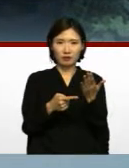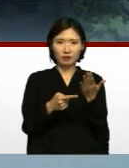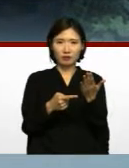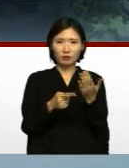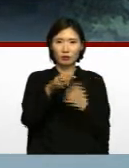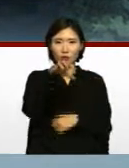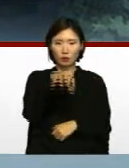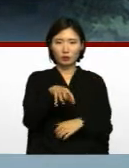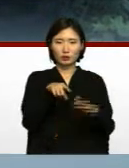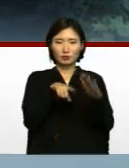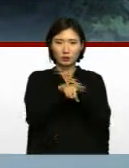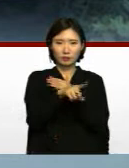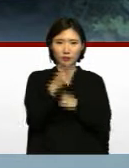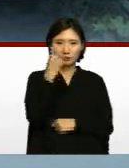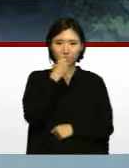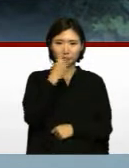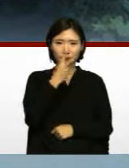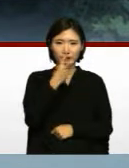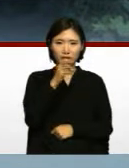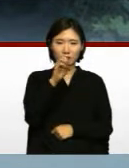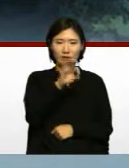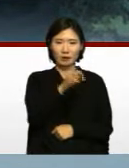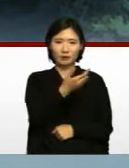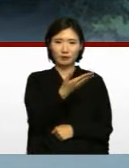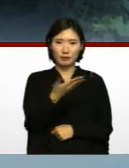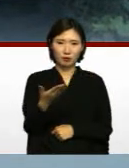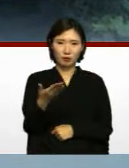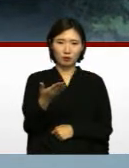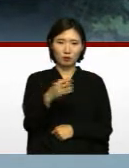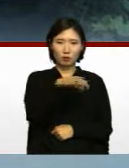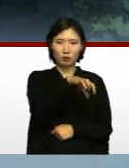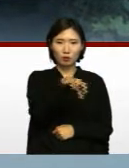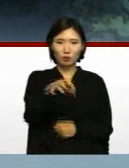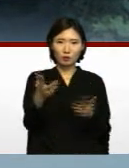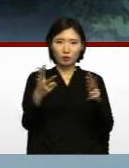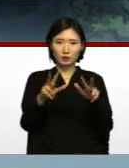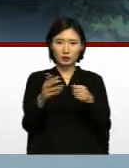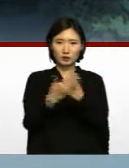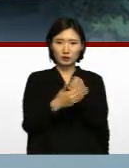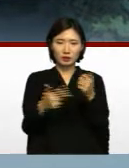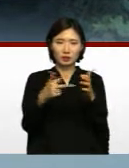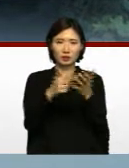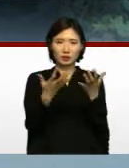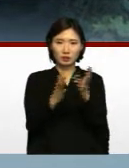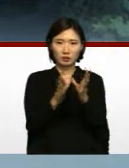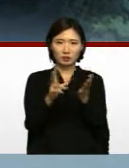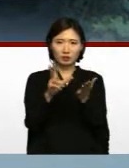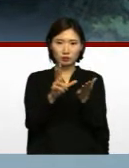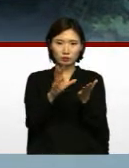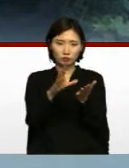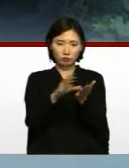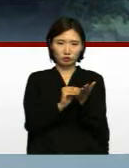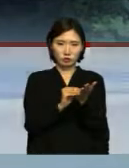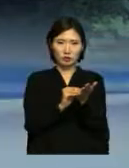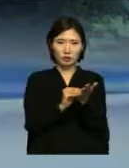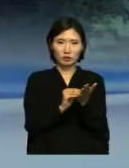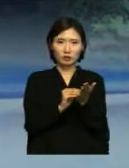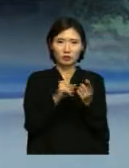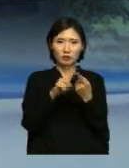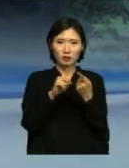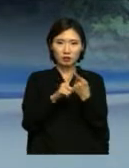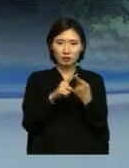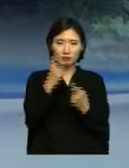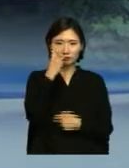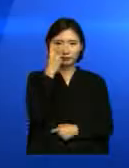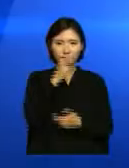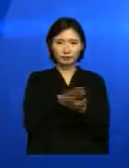인수위원회도 중간 발표를 통해 양평공사와 수자파크, 은혜재단 등의 현안 문제점 일부를 공개했습니다. 보도에 신승훈